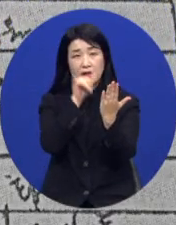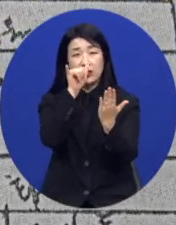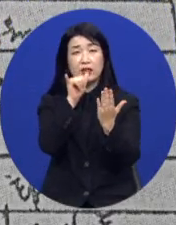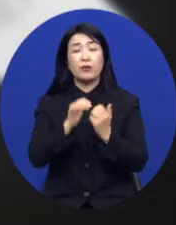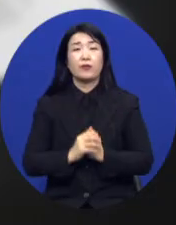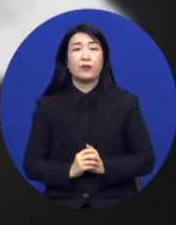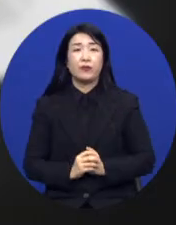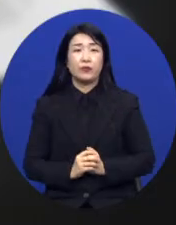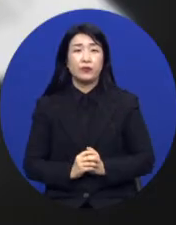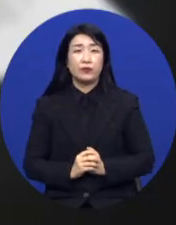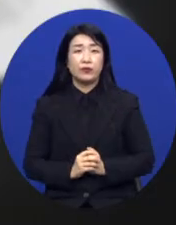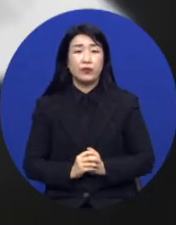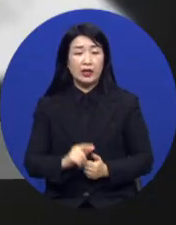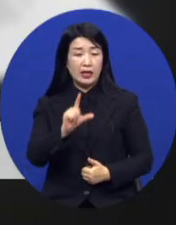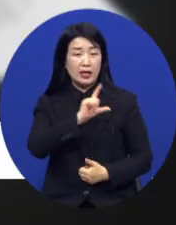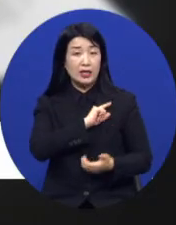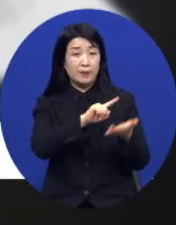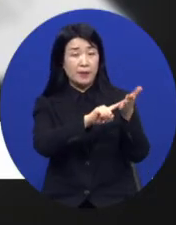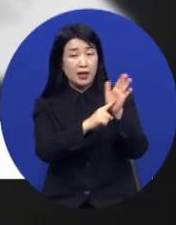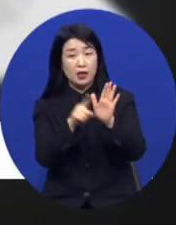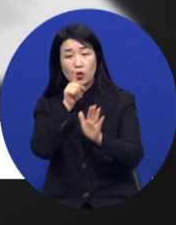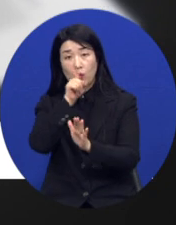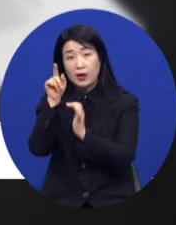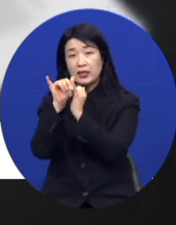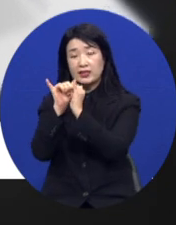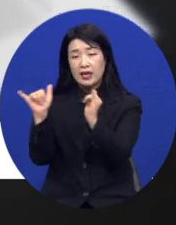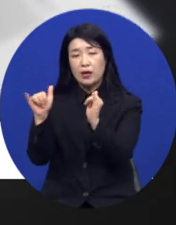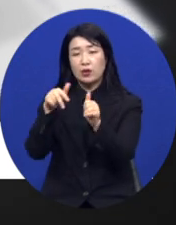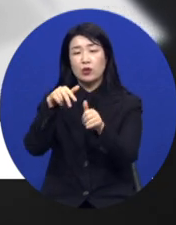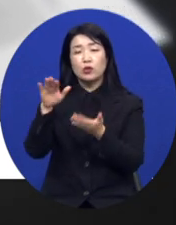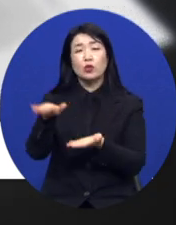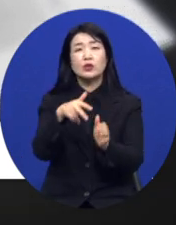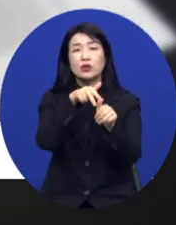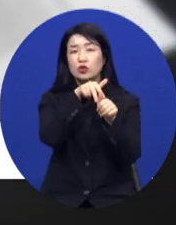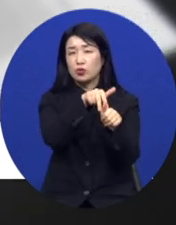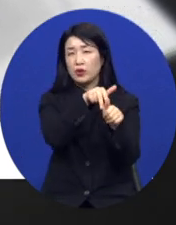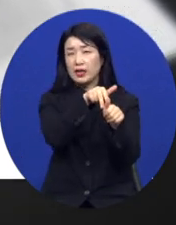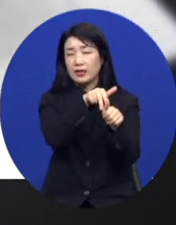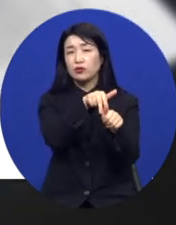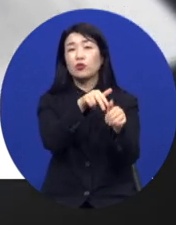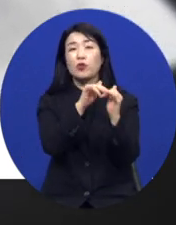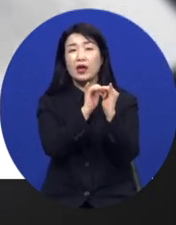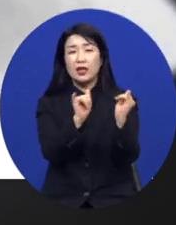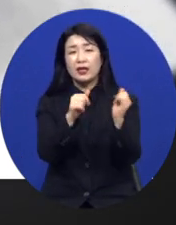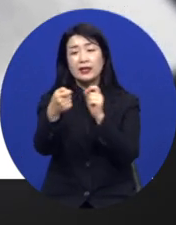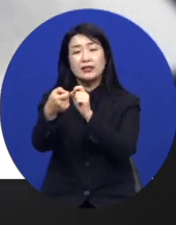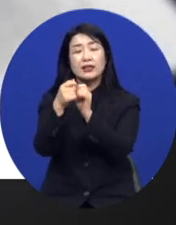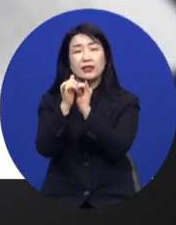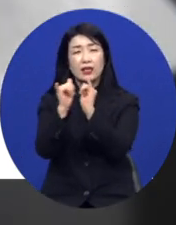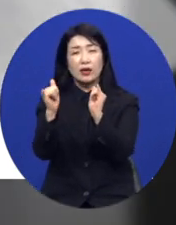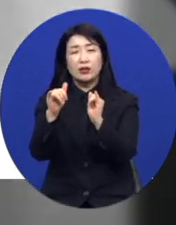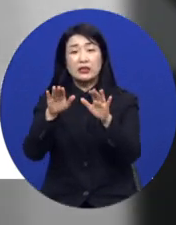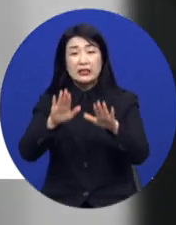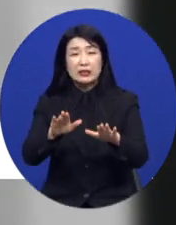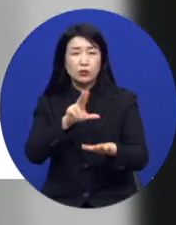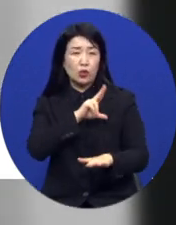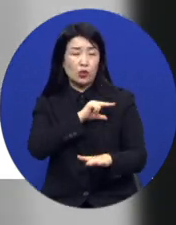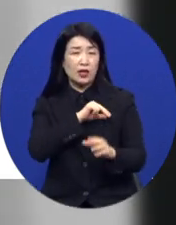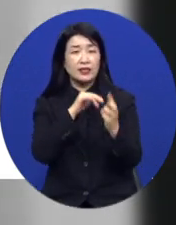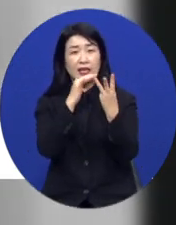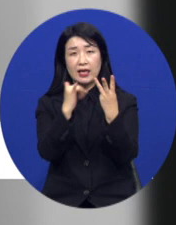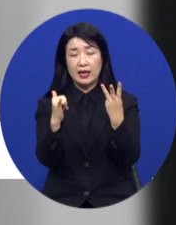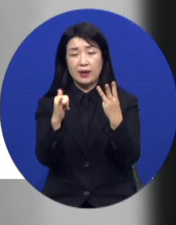있습니다. 이름을 밝히지 않은 고발인은 도지사 출마가 거론되는 인사의 측근들과 현역 도의원 등